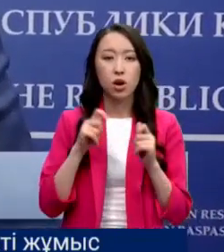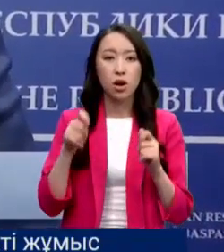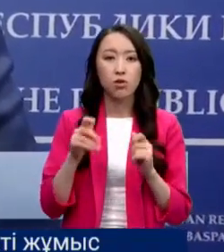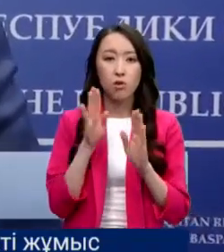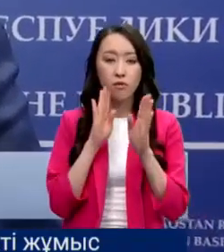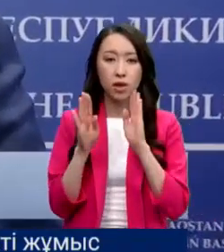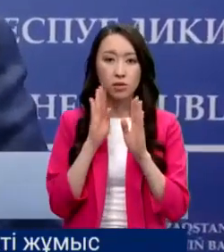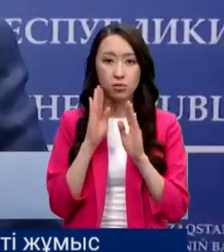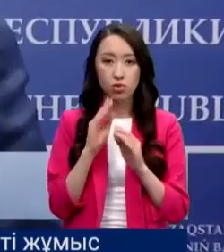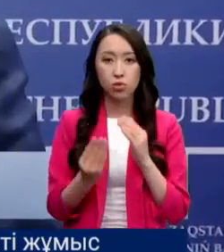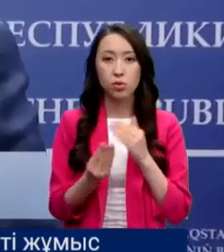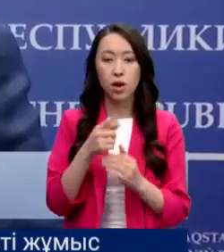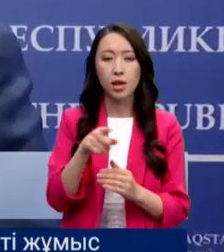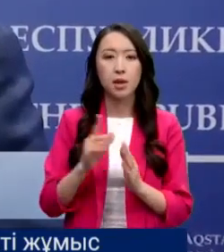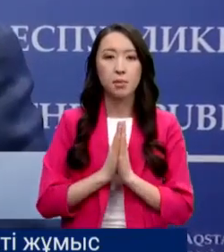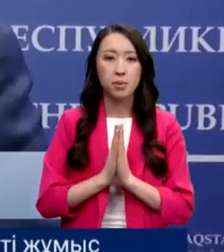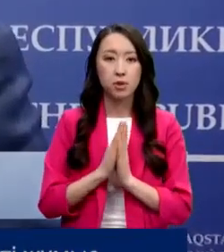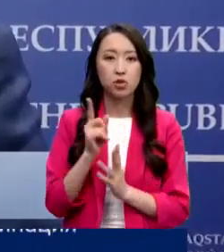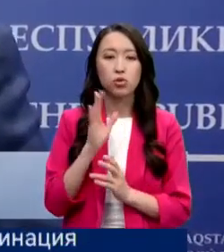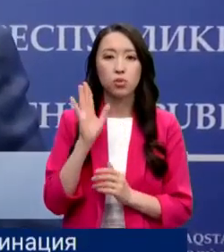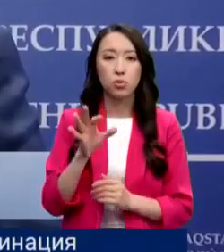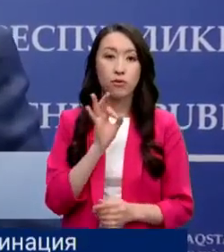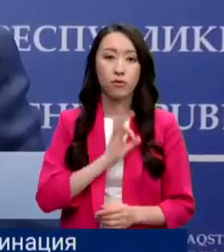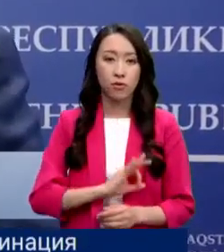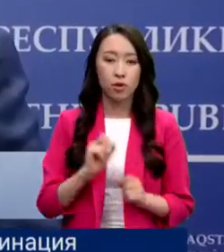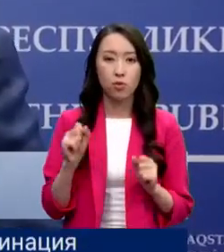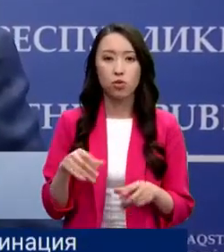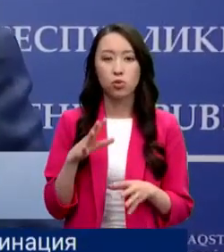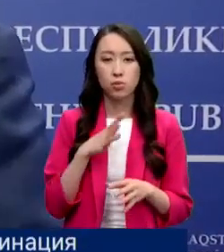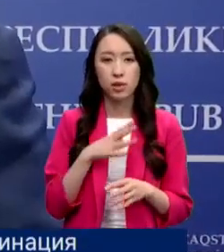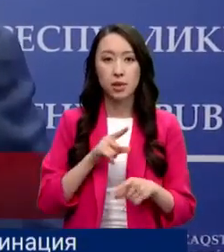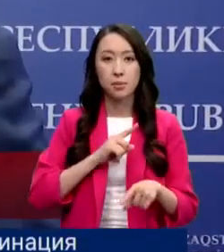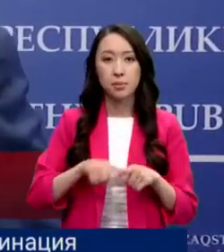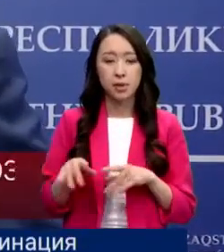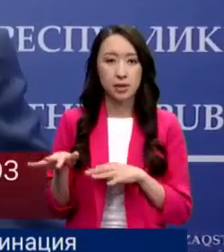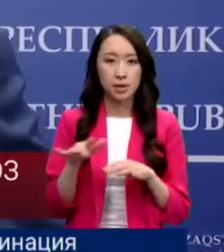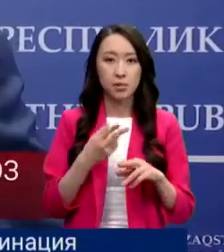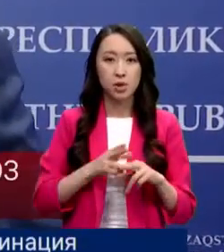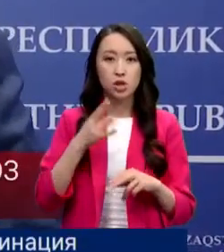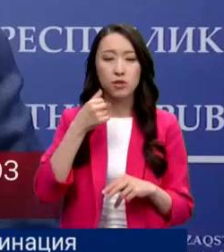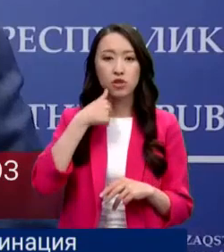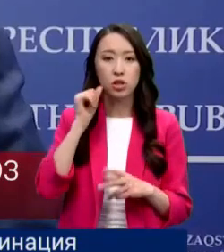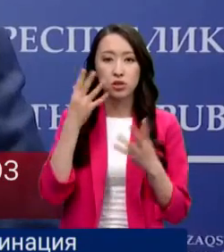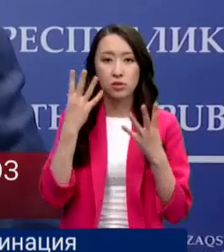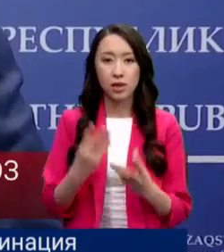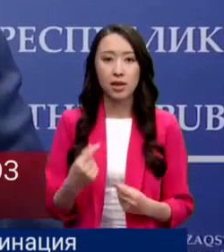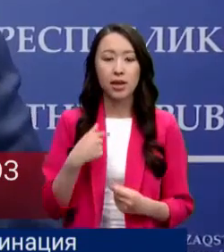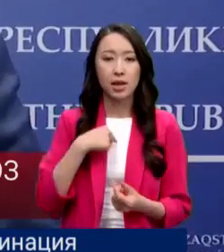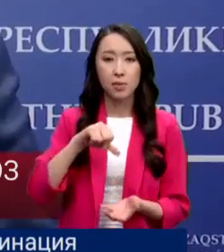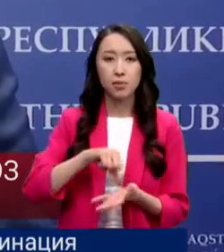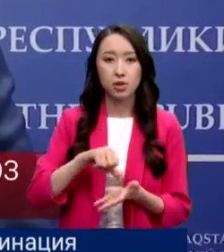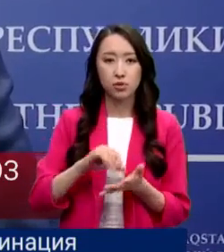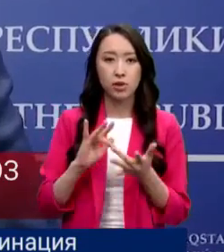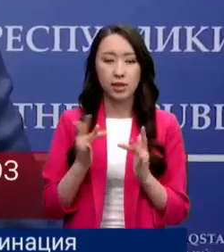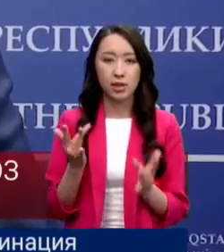Facebook страницу, потому что они попросили, что это будет более эффективно, там можно будет оперативно. Поэтому со вчерашнего дня я присутствую в